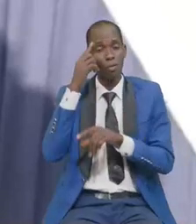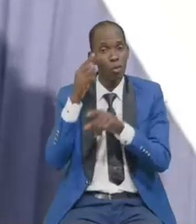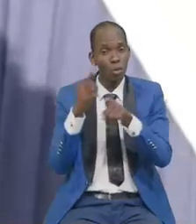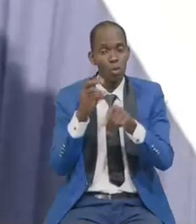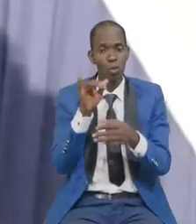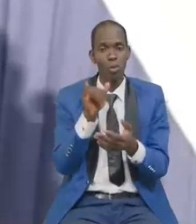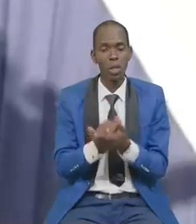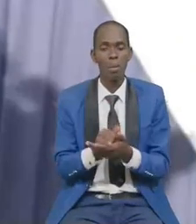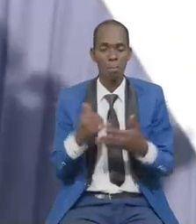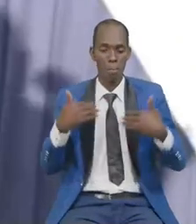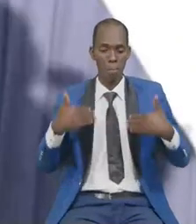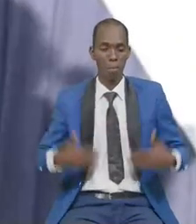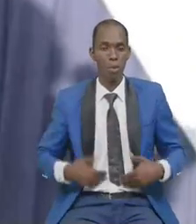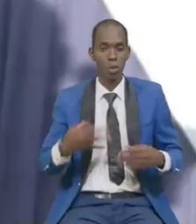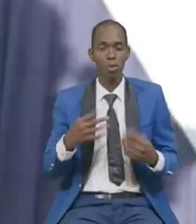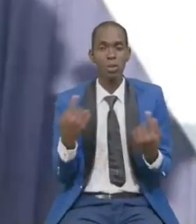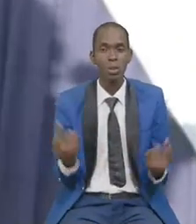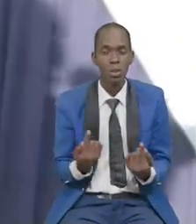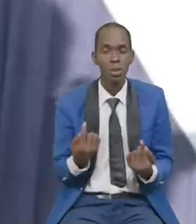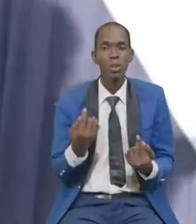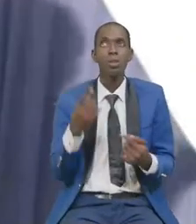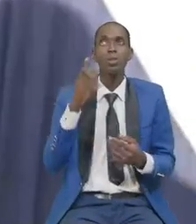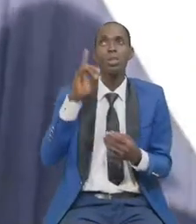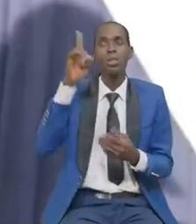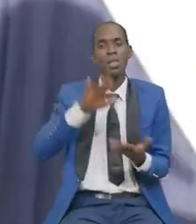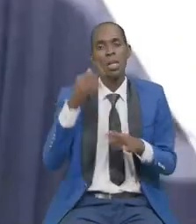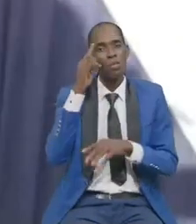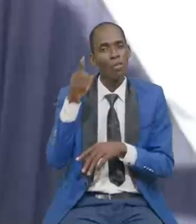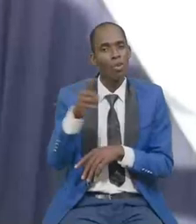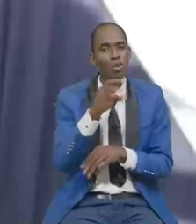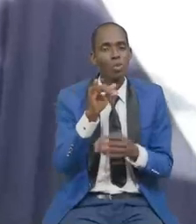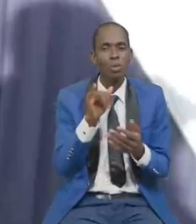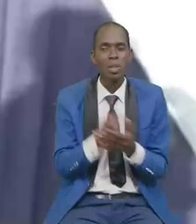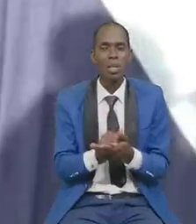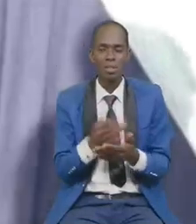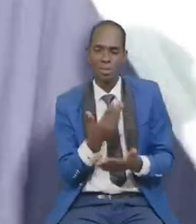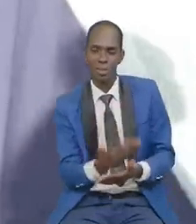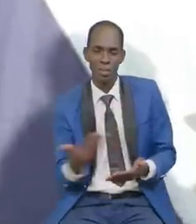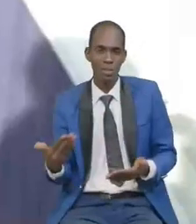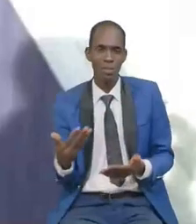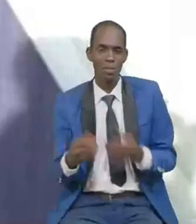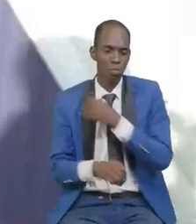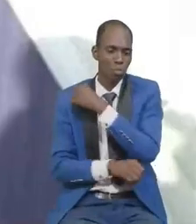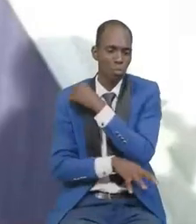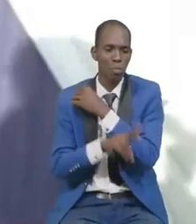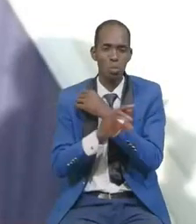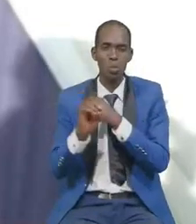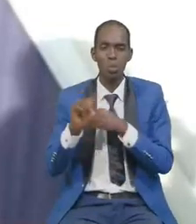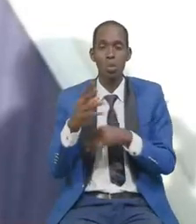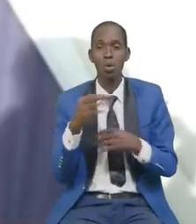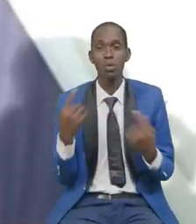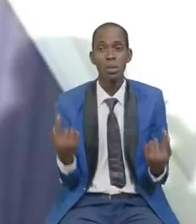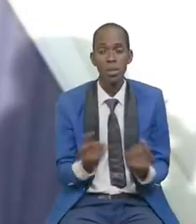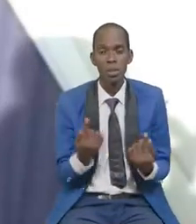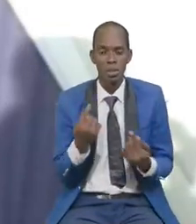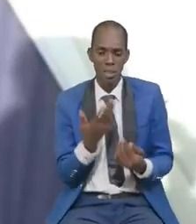péché, il est mort pour toi, afin que ce noyau du péché, pour que cette dépravation, ce qui